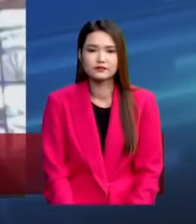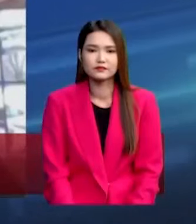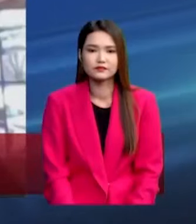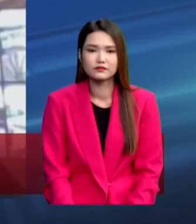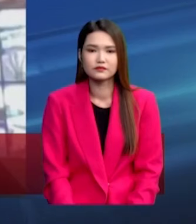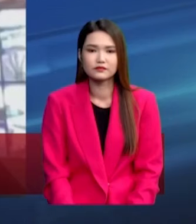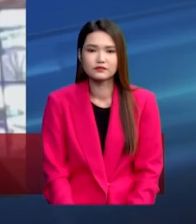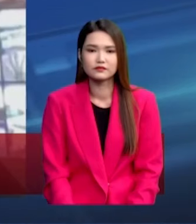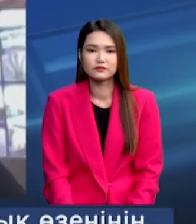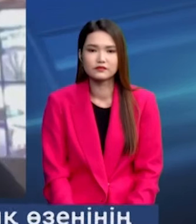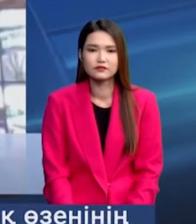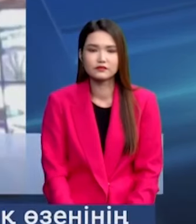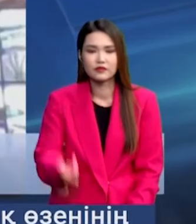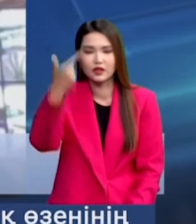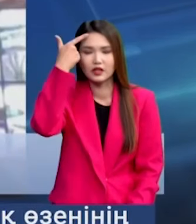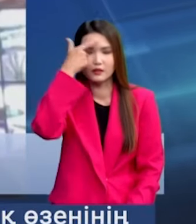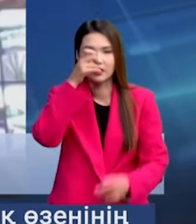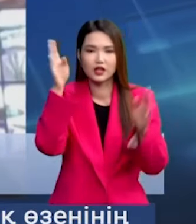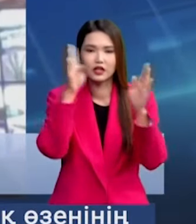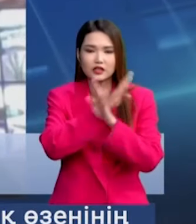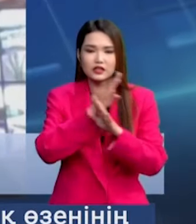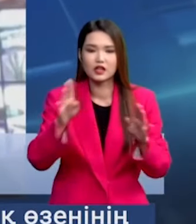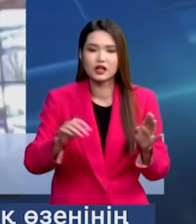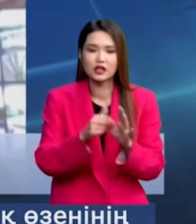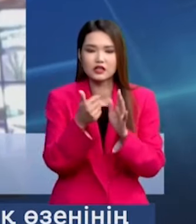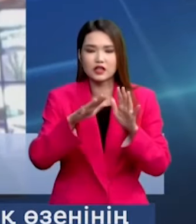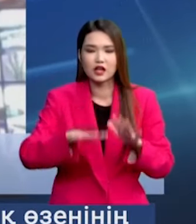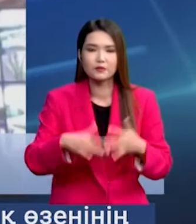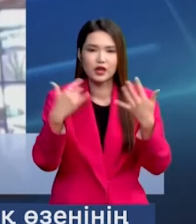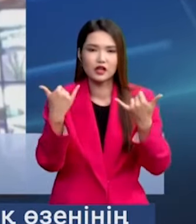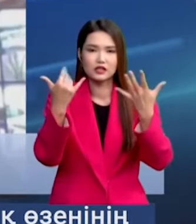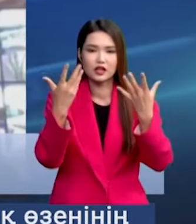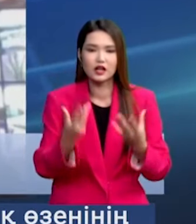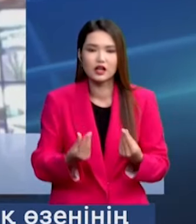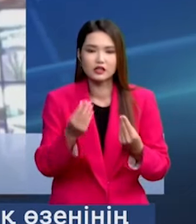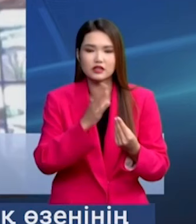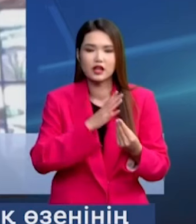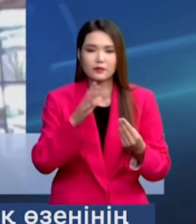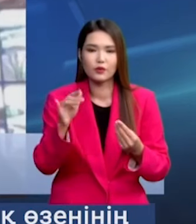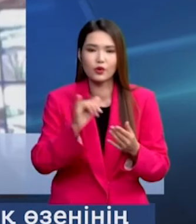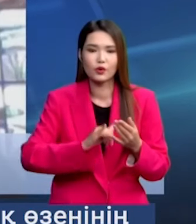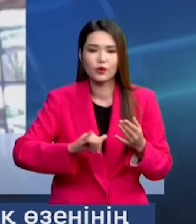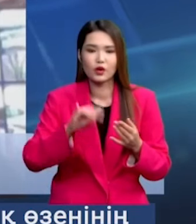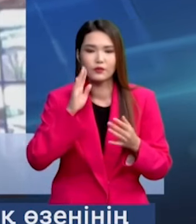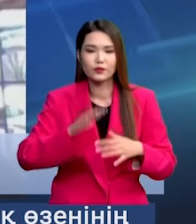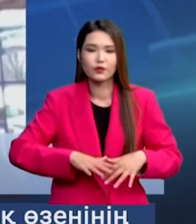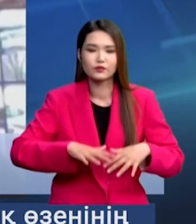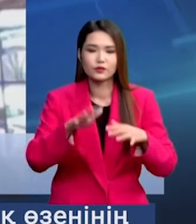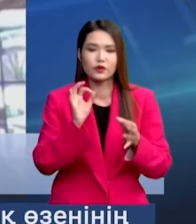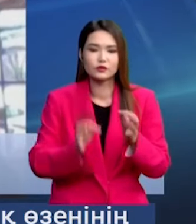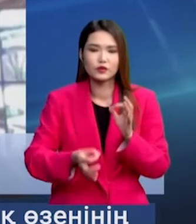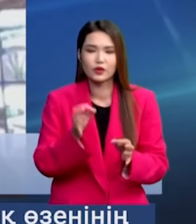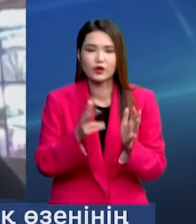По данным Казгидромет на 16.00 сегодняшнего дня уровень реки Жайык в поселке Индербург